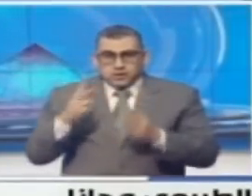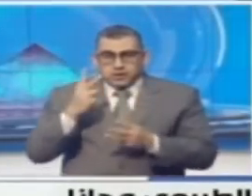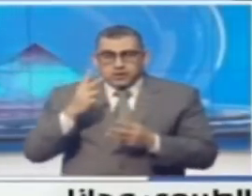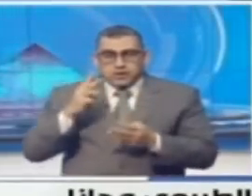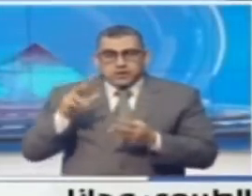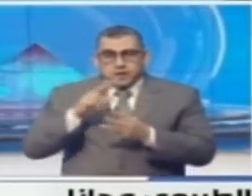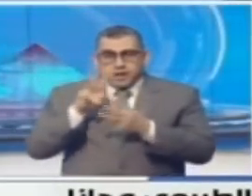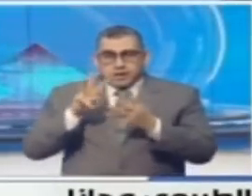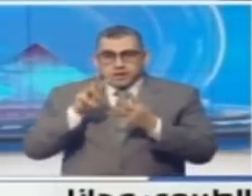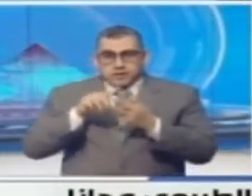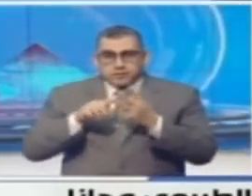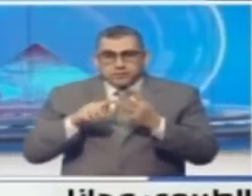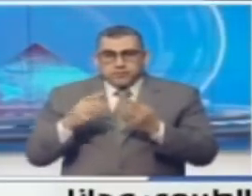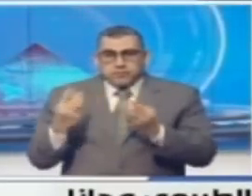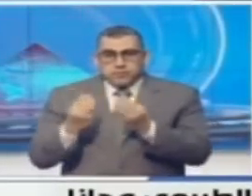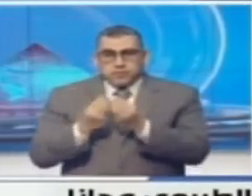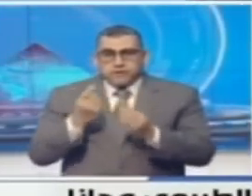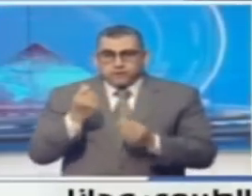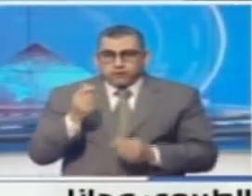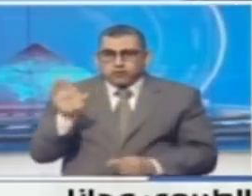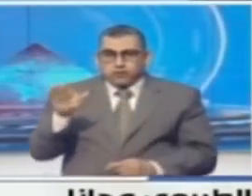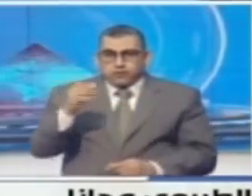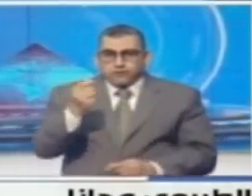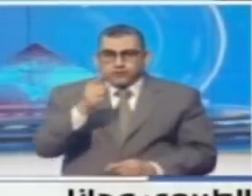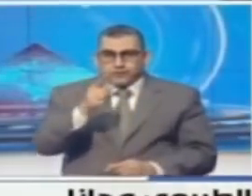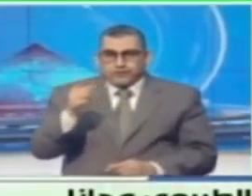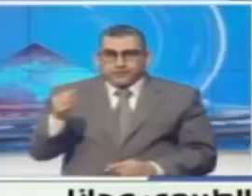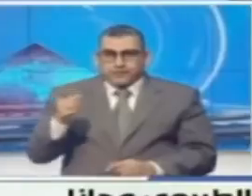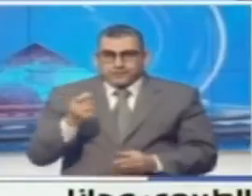ايه؟ معاهم الفلوس.